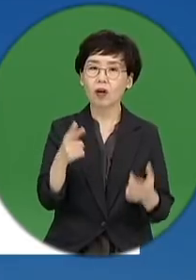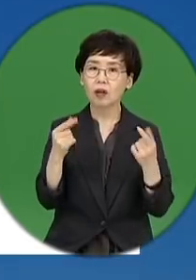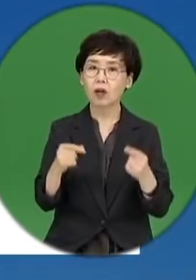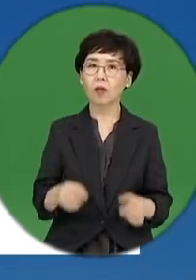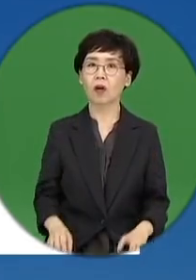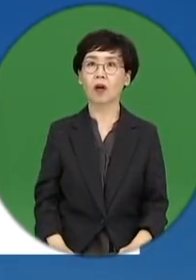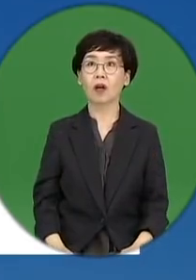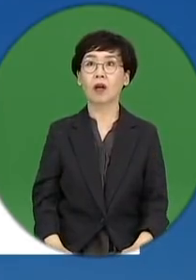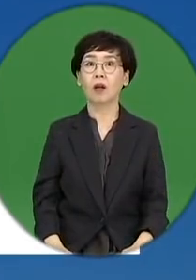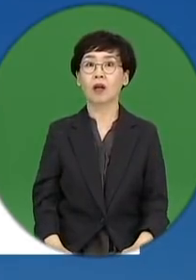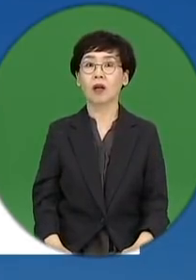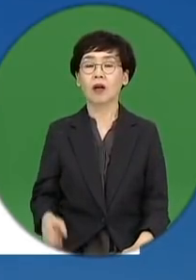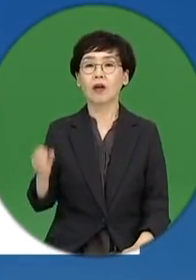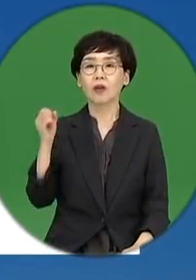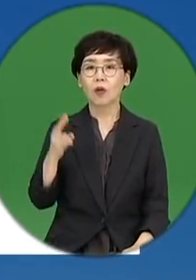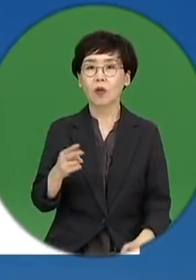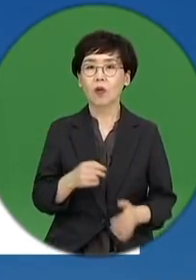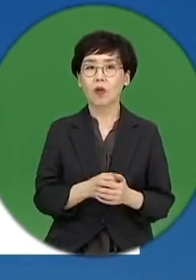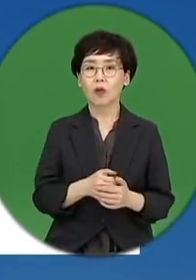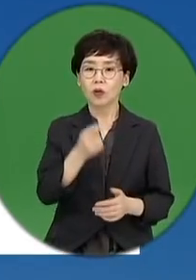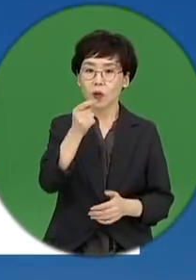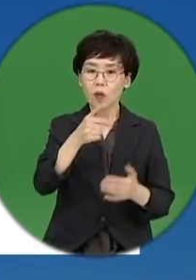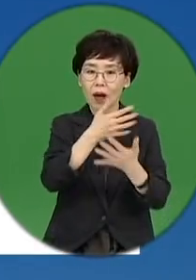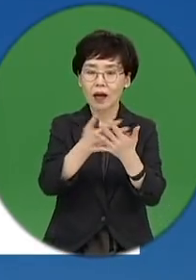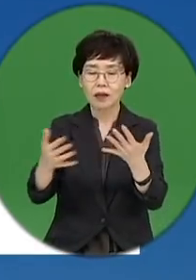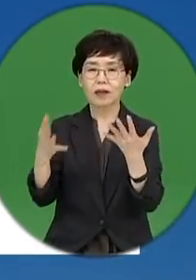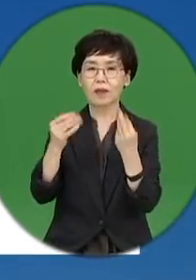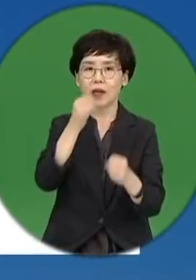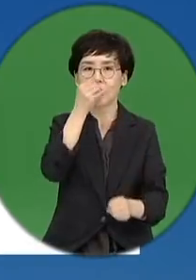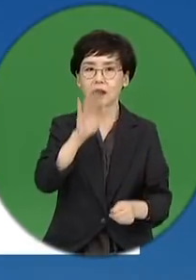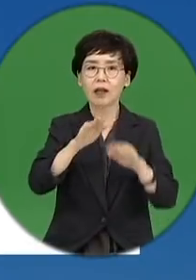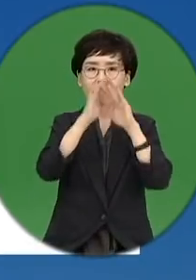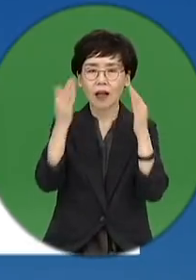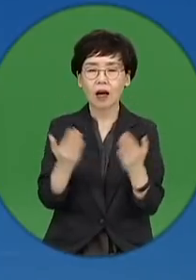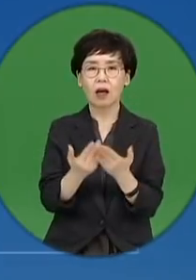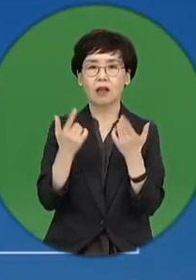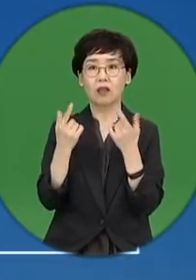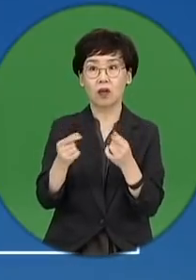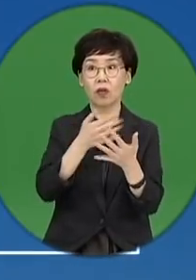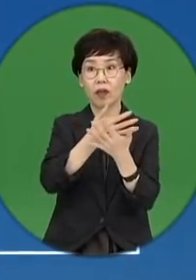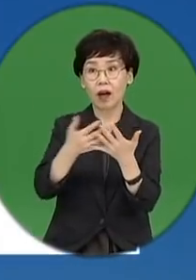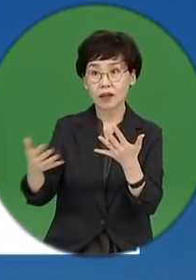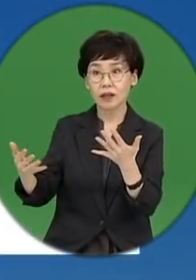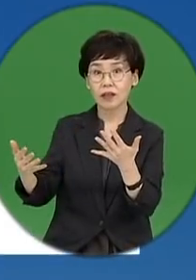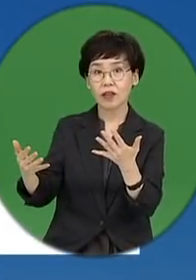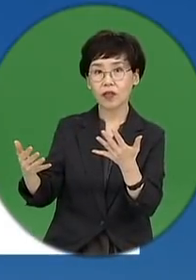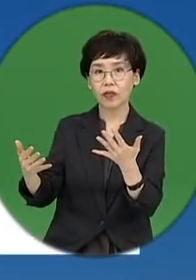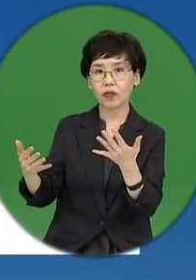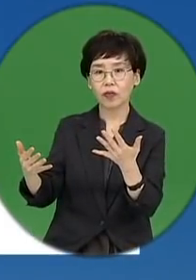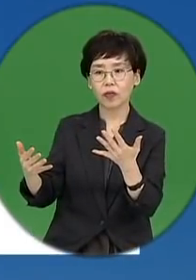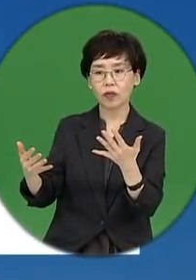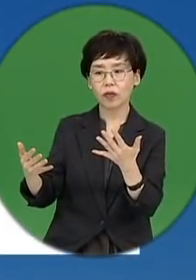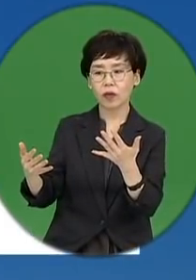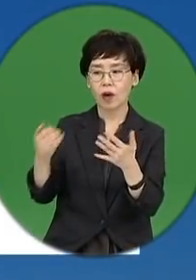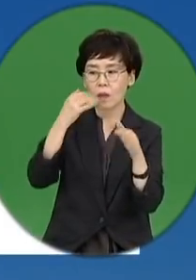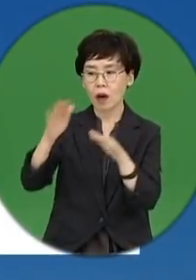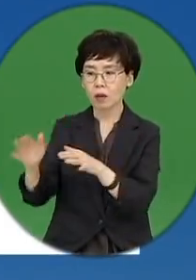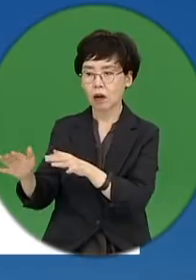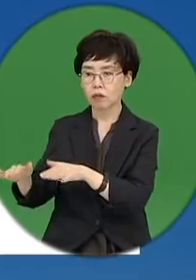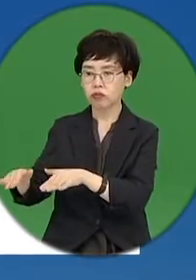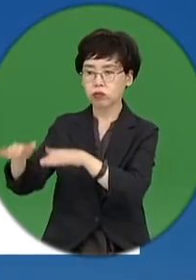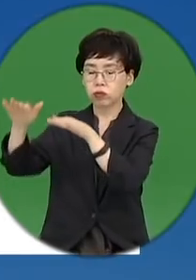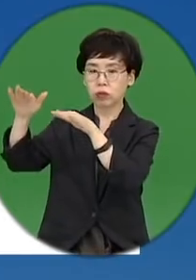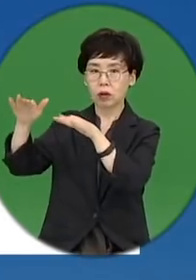그다음에 북쪽으로 올라가면서 이제 소하천들이 많이 있는데 전부 그런 하천들이 주변 입구하구에서 피해나는 원인이